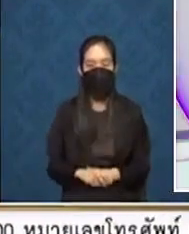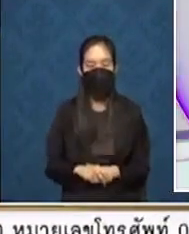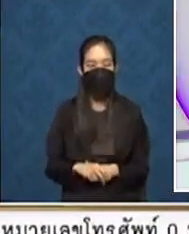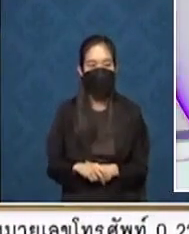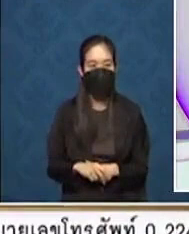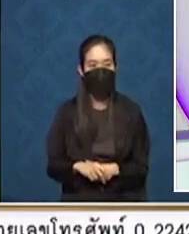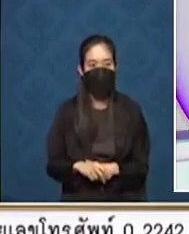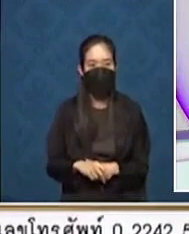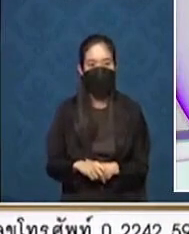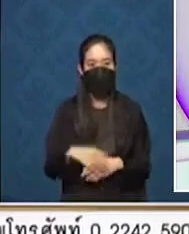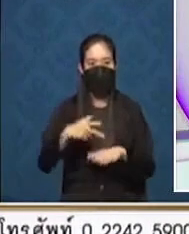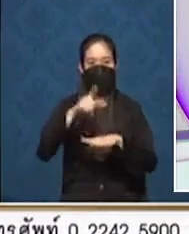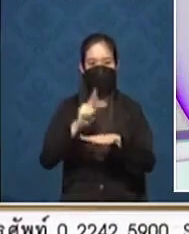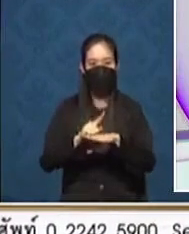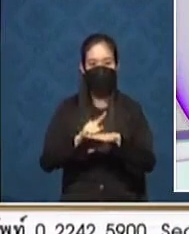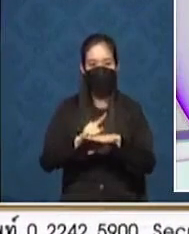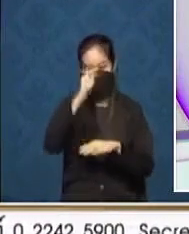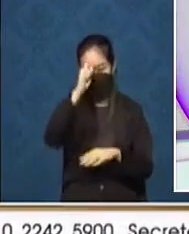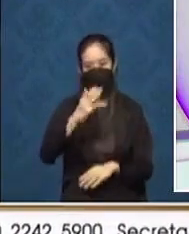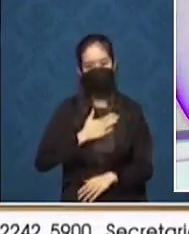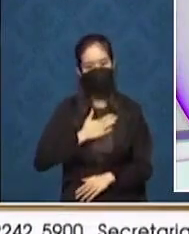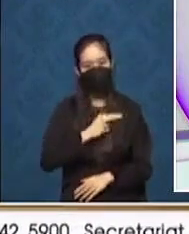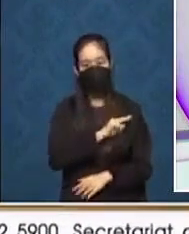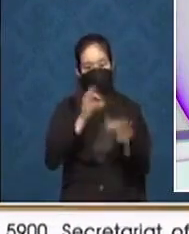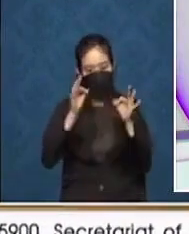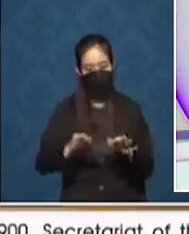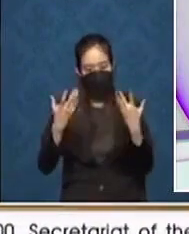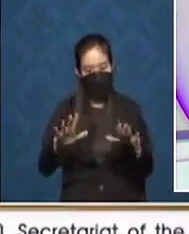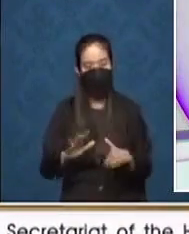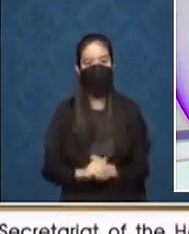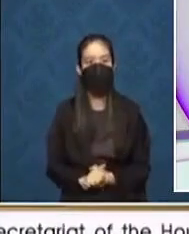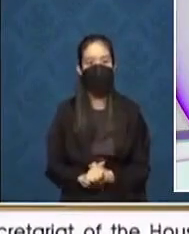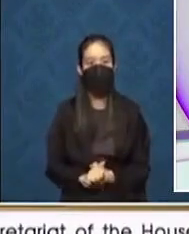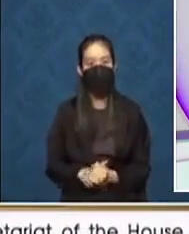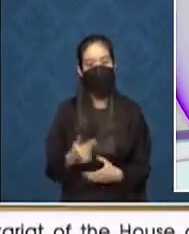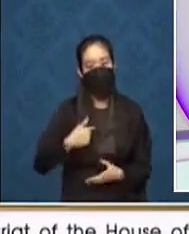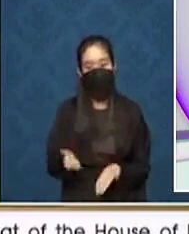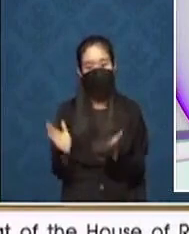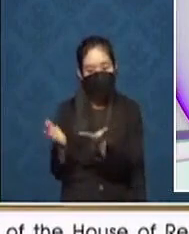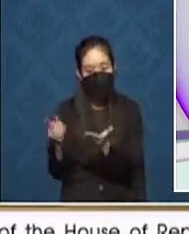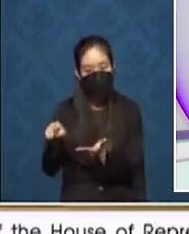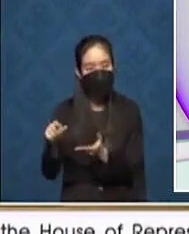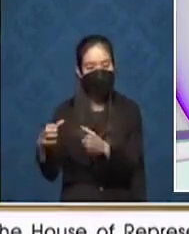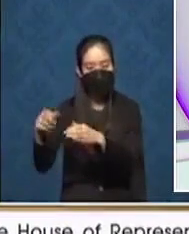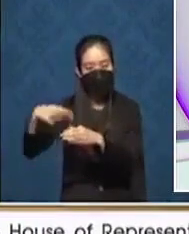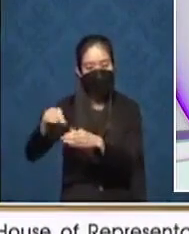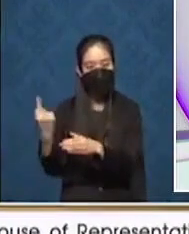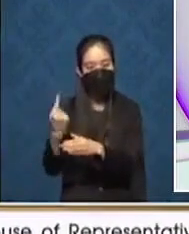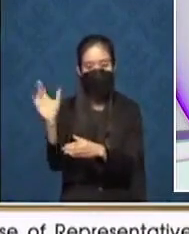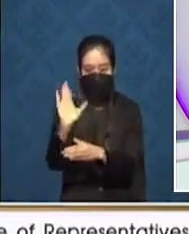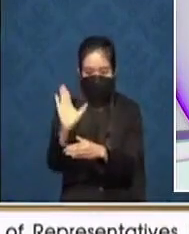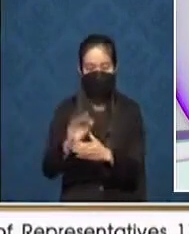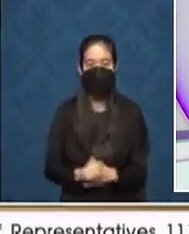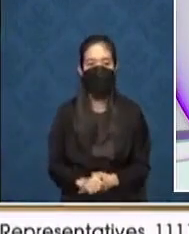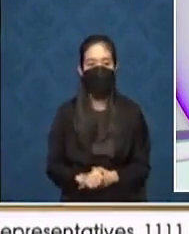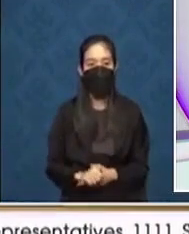นัวพัชชมกอยู่มาฟรีมาฟรี dropdown แล้วก็ไม่ได้สาระอะไรท่